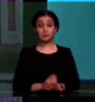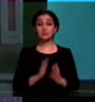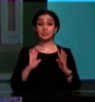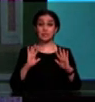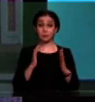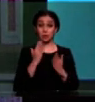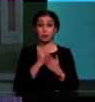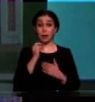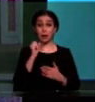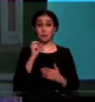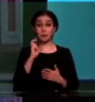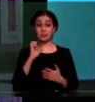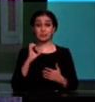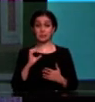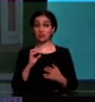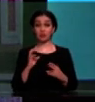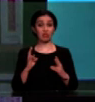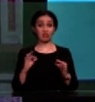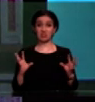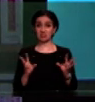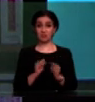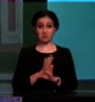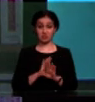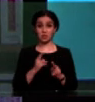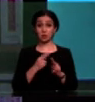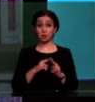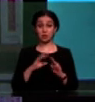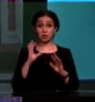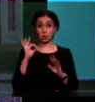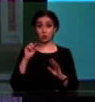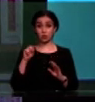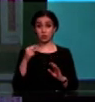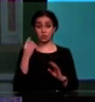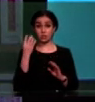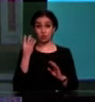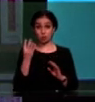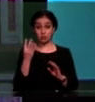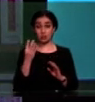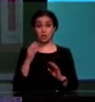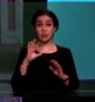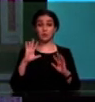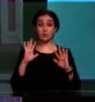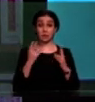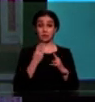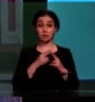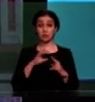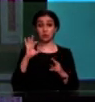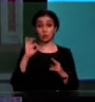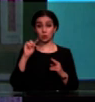События А, Б, С несовместные. И вероятность события А 0,4, вероятность события